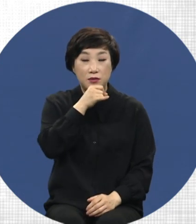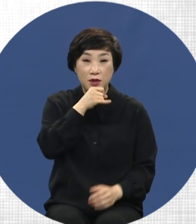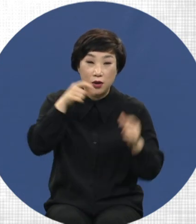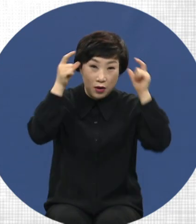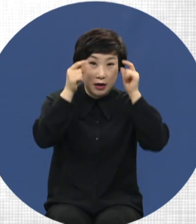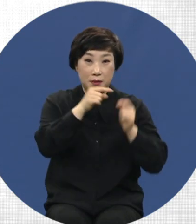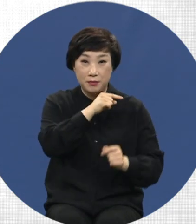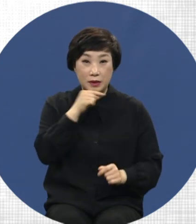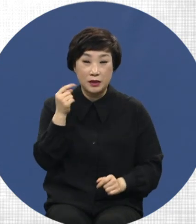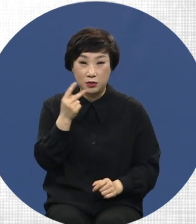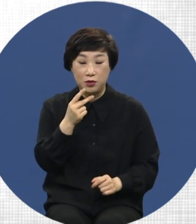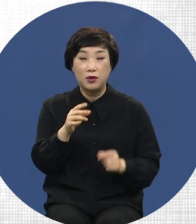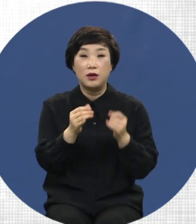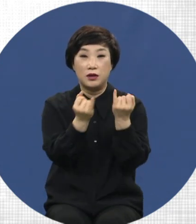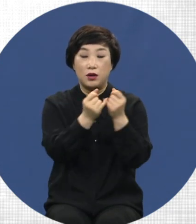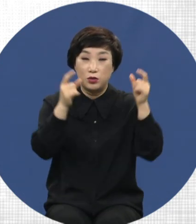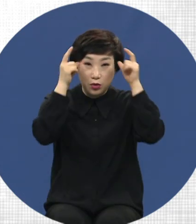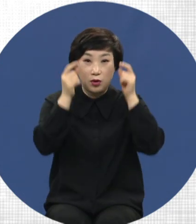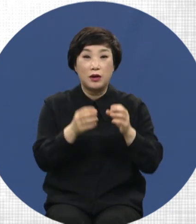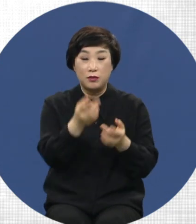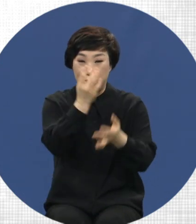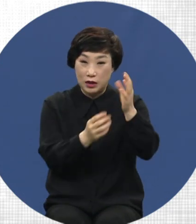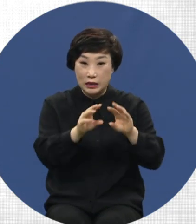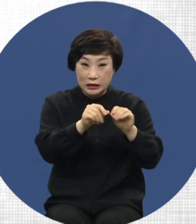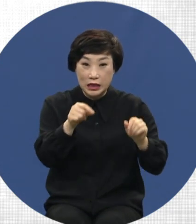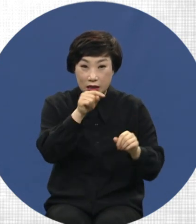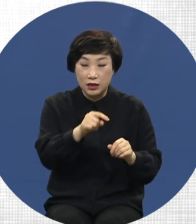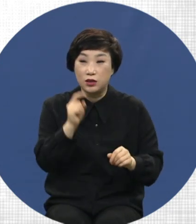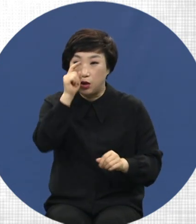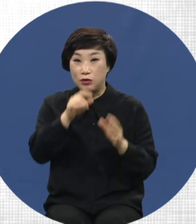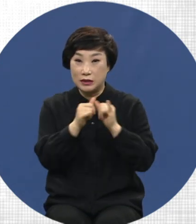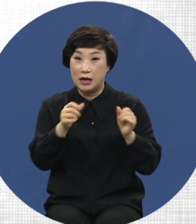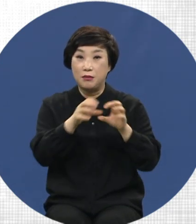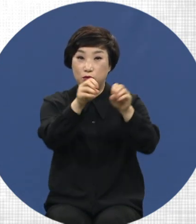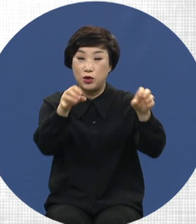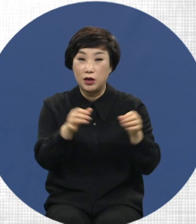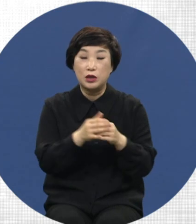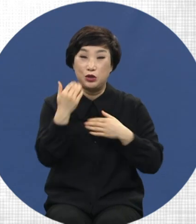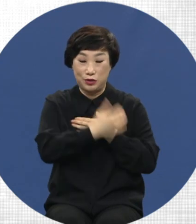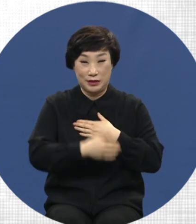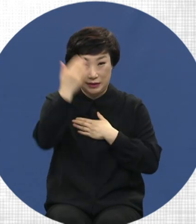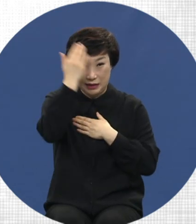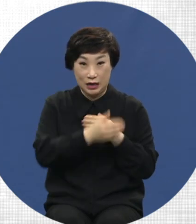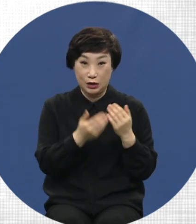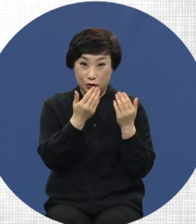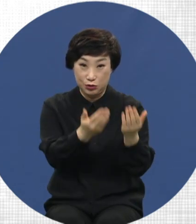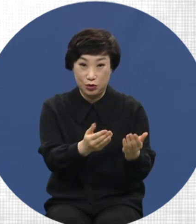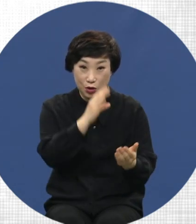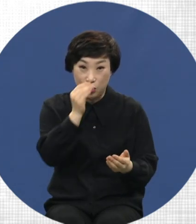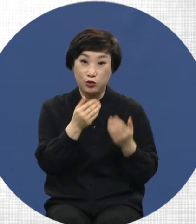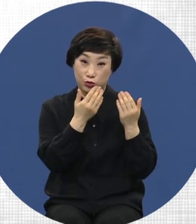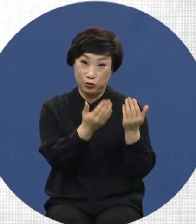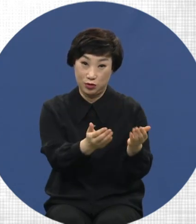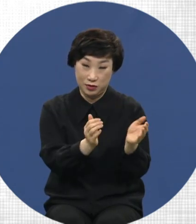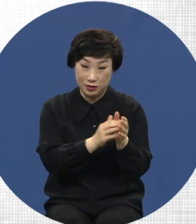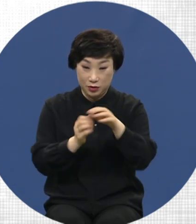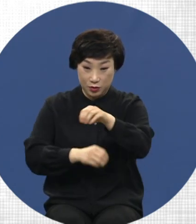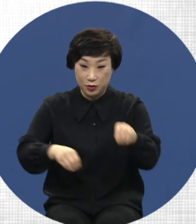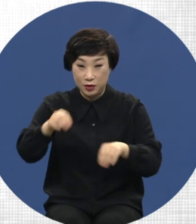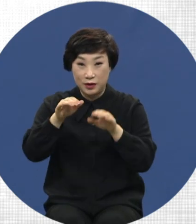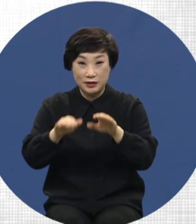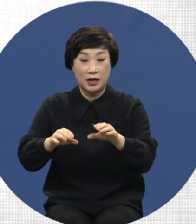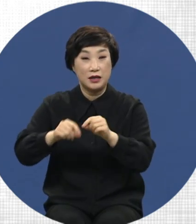황소의 피와 및 암송아지의 죄로 부정한 자에게 뿌려 그 육체를 정결케 하여 거룩케 하거든.